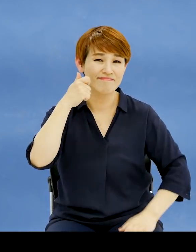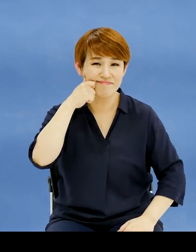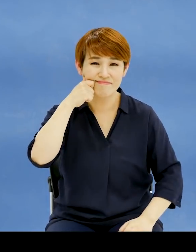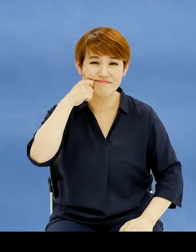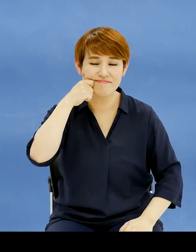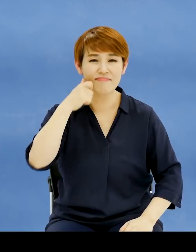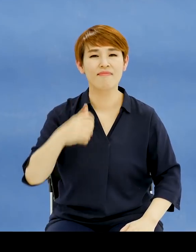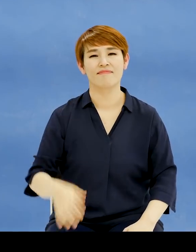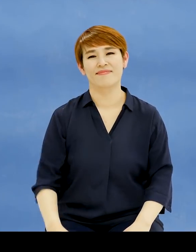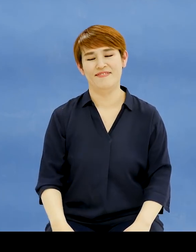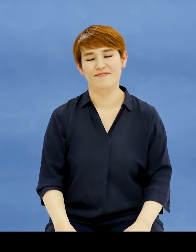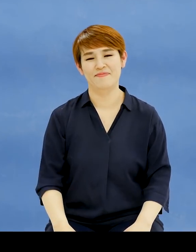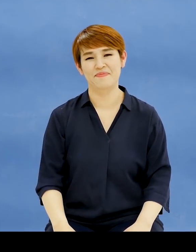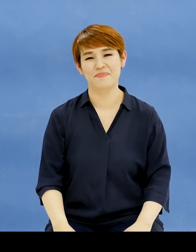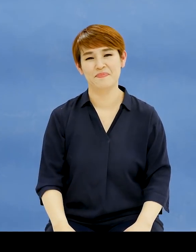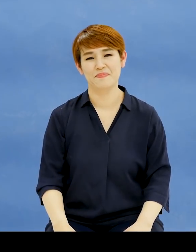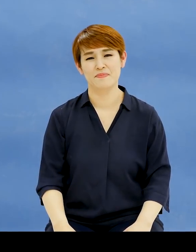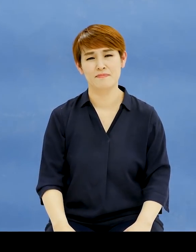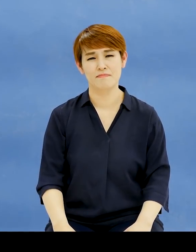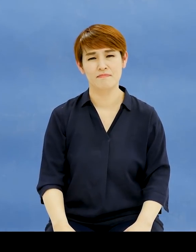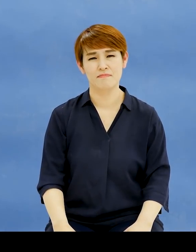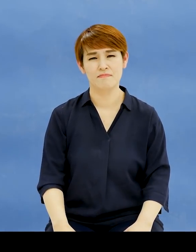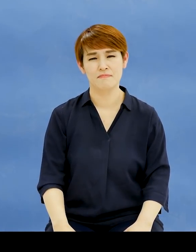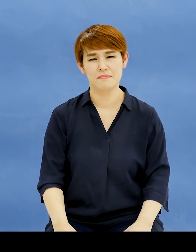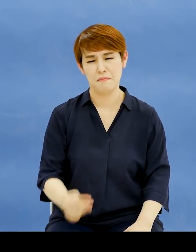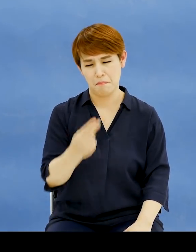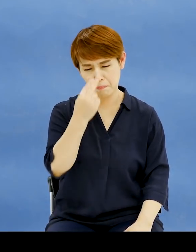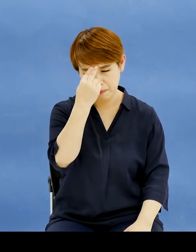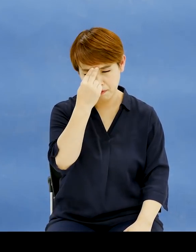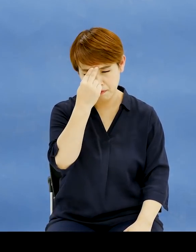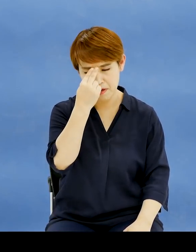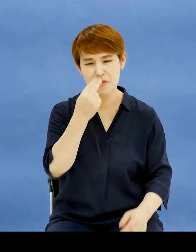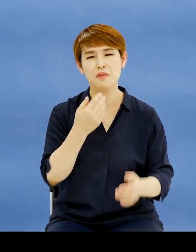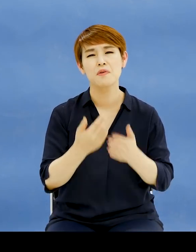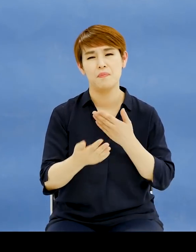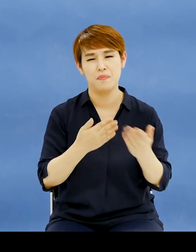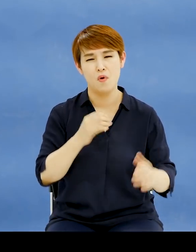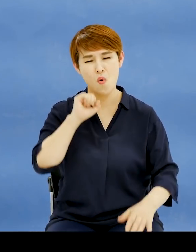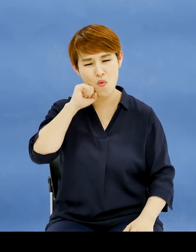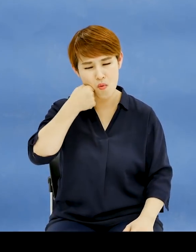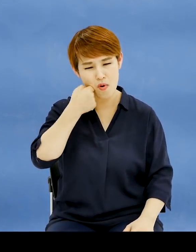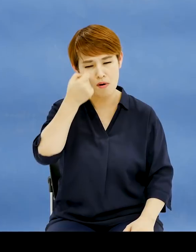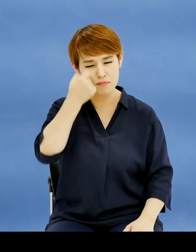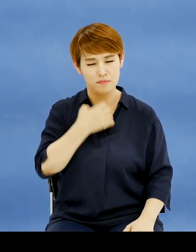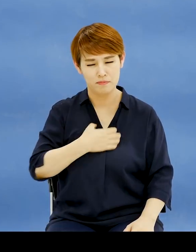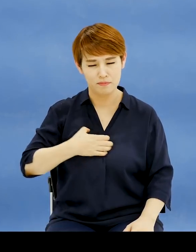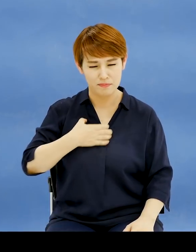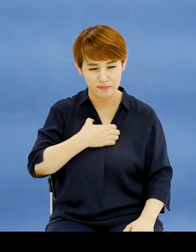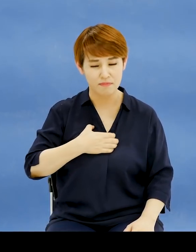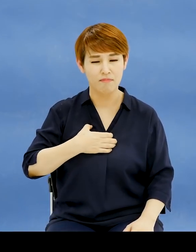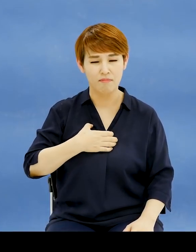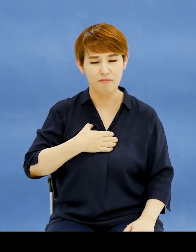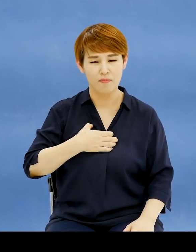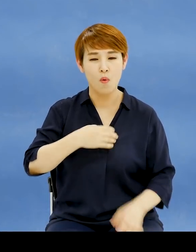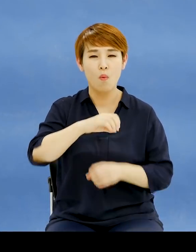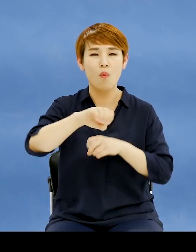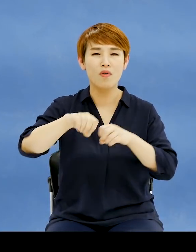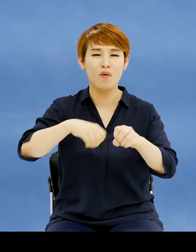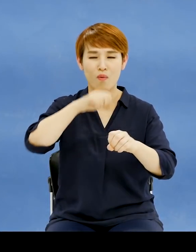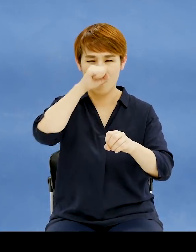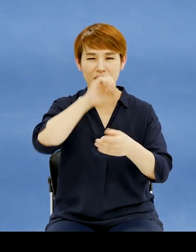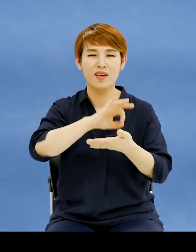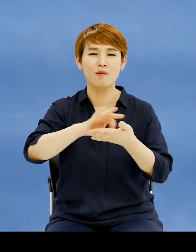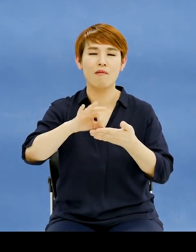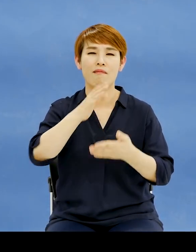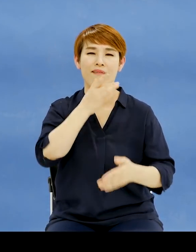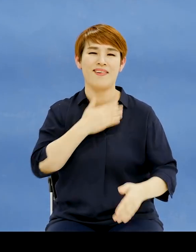그리고 아 이렇게 어려운 그런 경험, 슬픈 일도 하나님은 이렇게